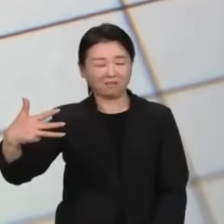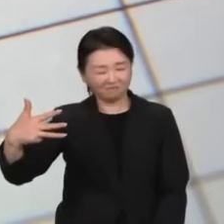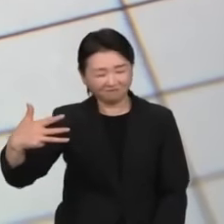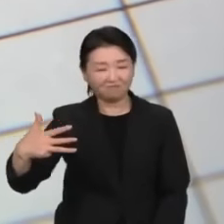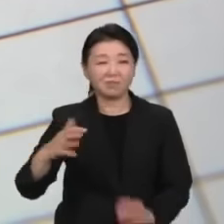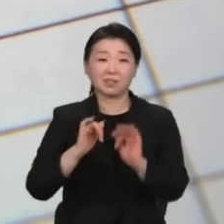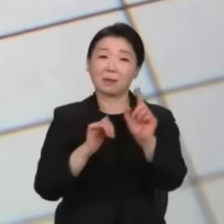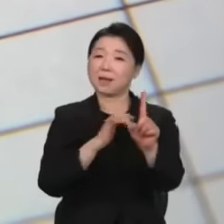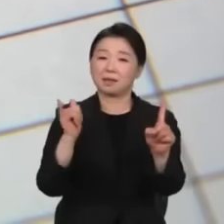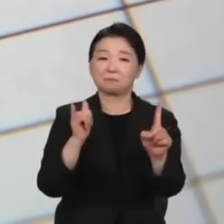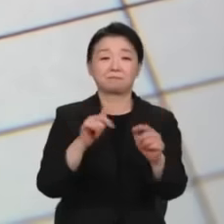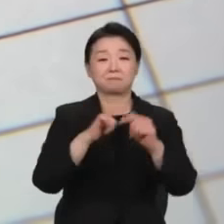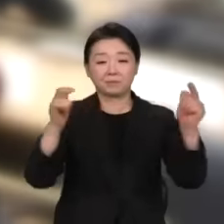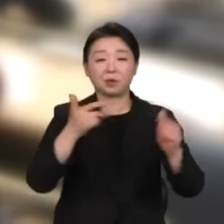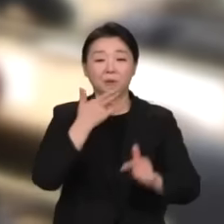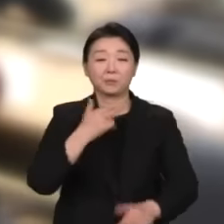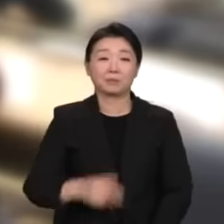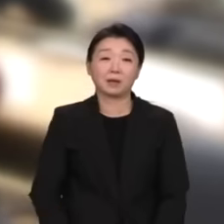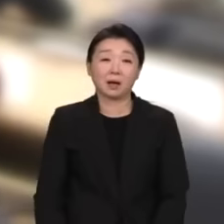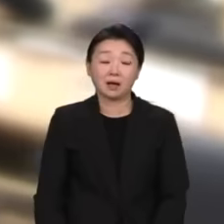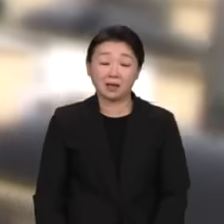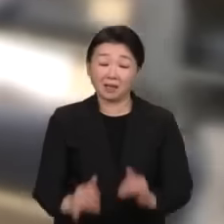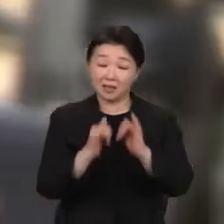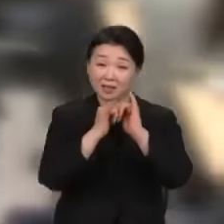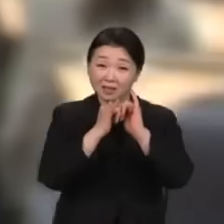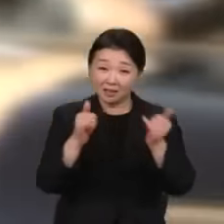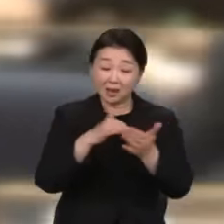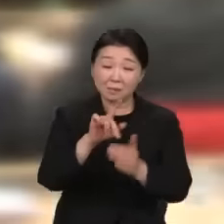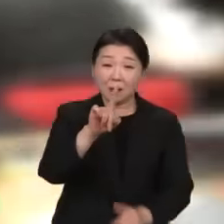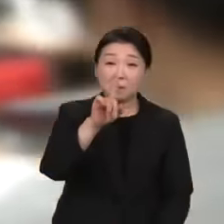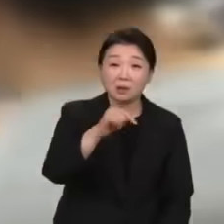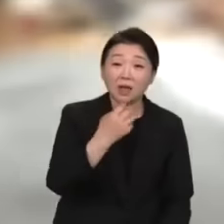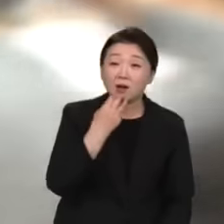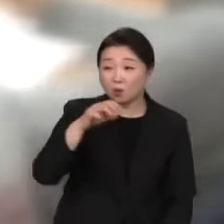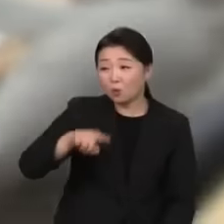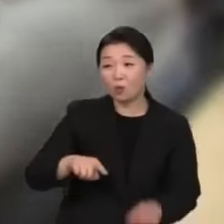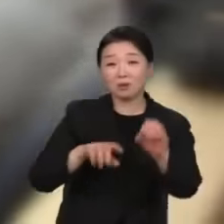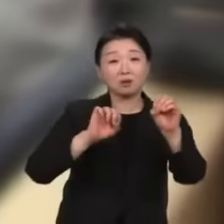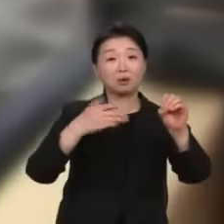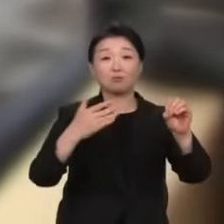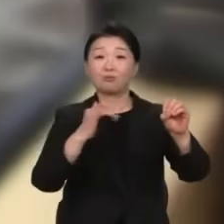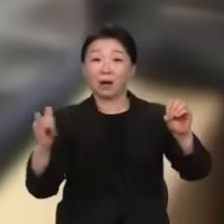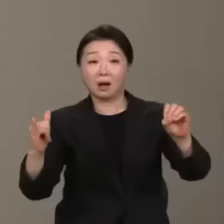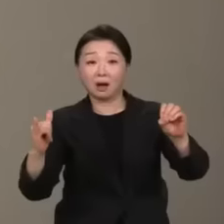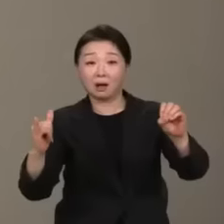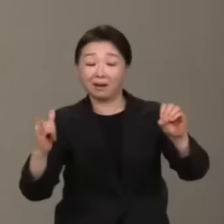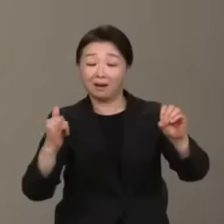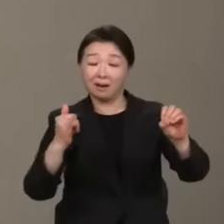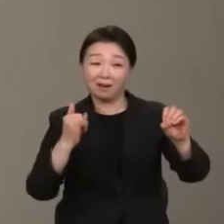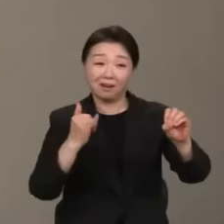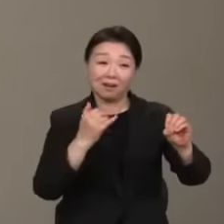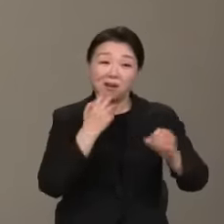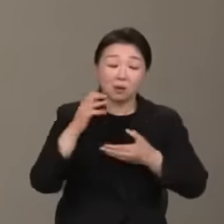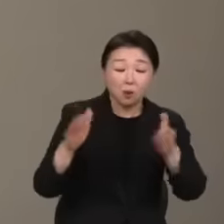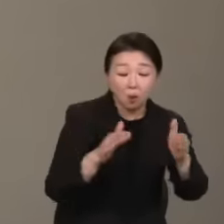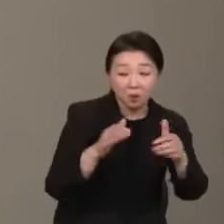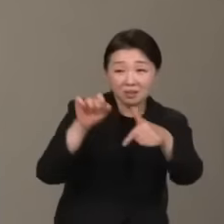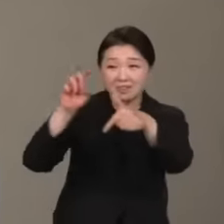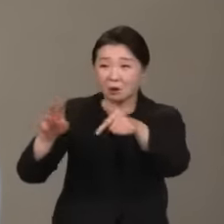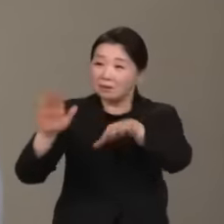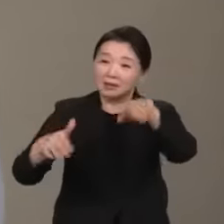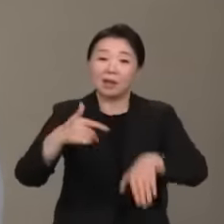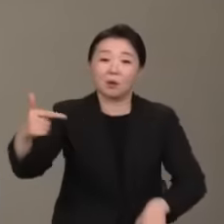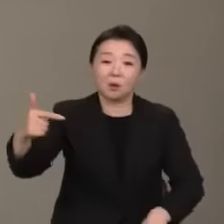자리도 늘지 않았습니다. 인구 만 명당 의대 정원은 서울이 약 0.9명인데 경인 지역과 크게 차이가